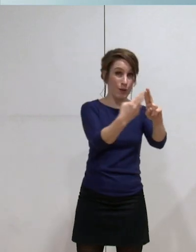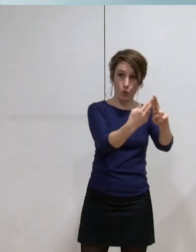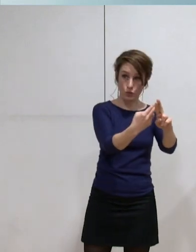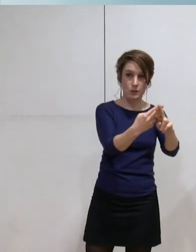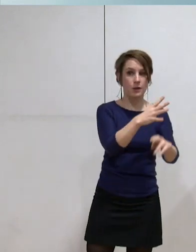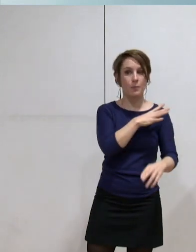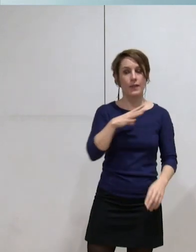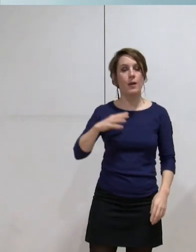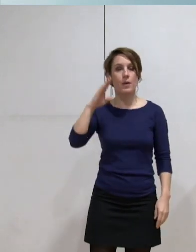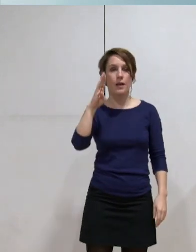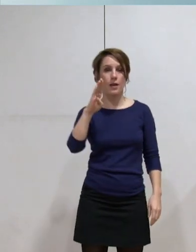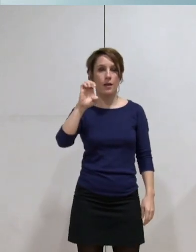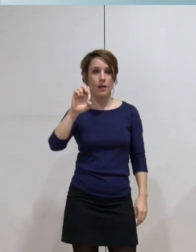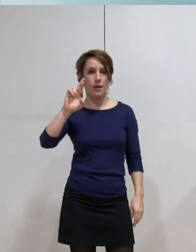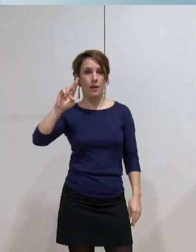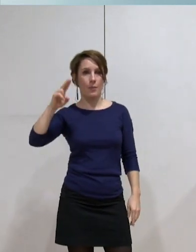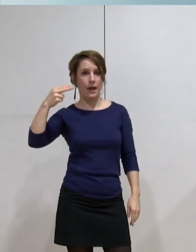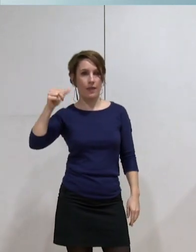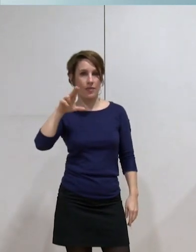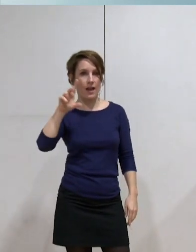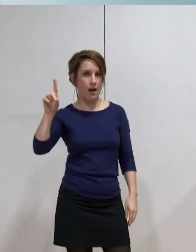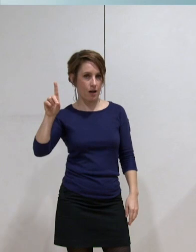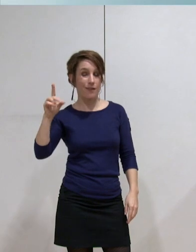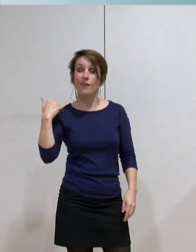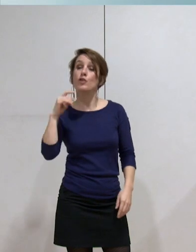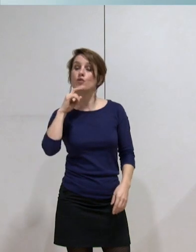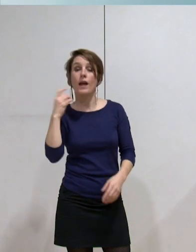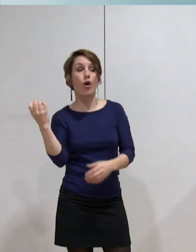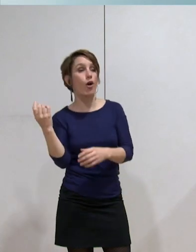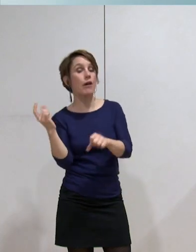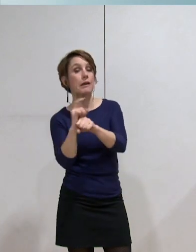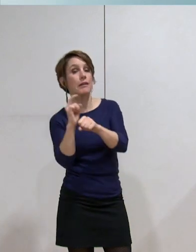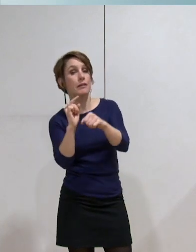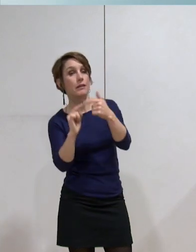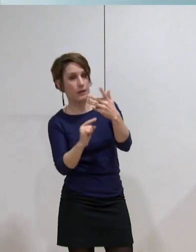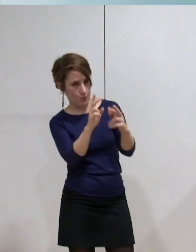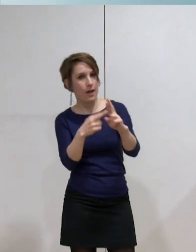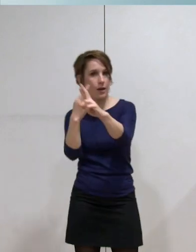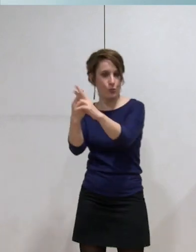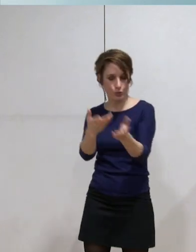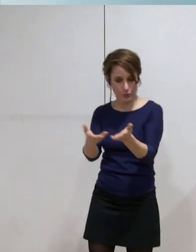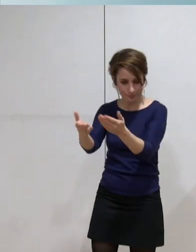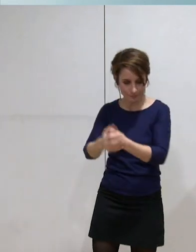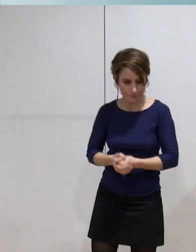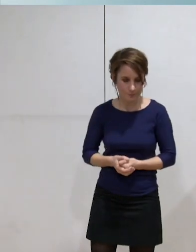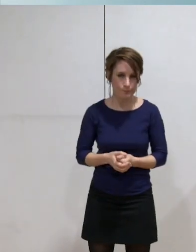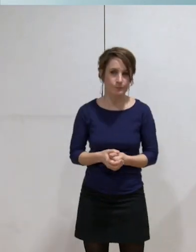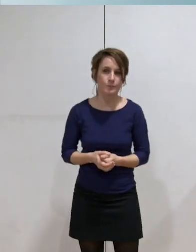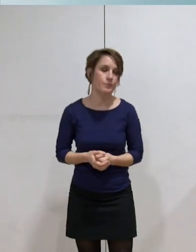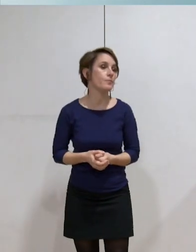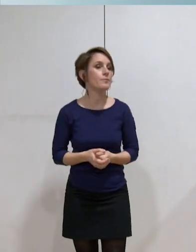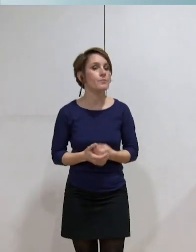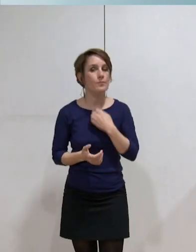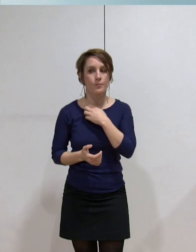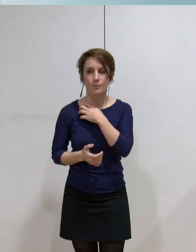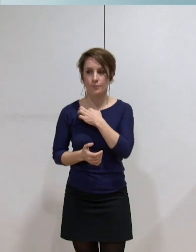Bernard à propos d'interpellation qui a été faite madame Bernard oui merci Monsieur le Maire